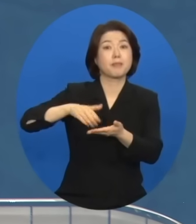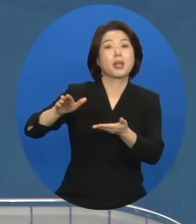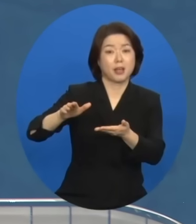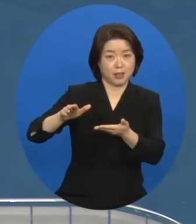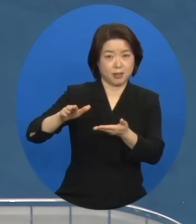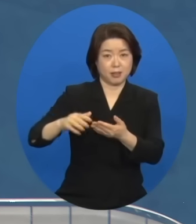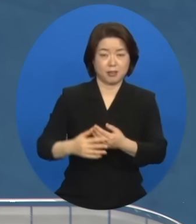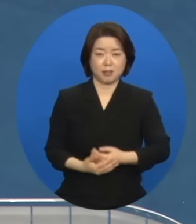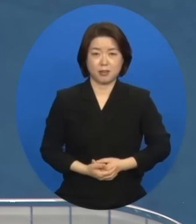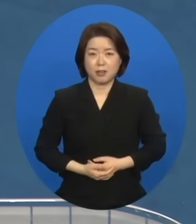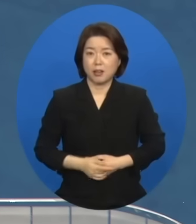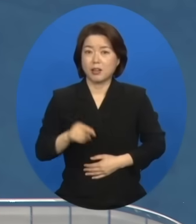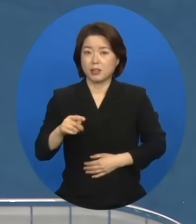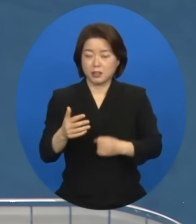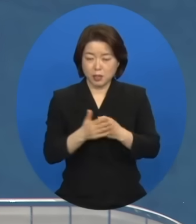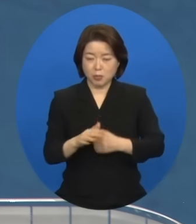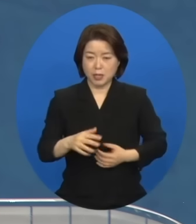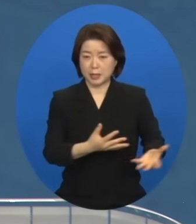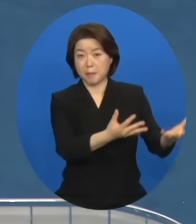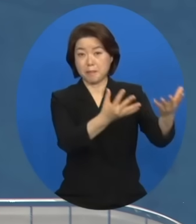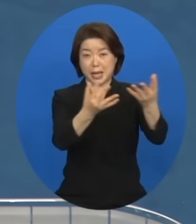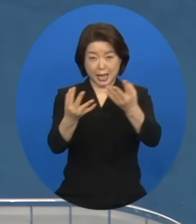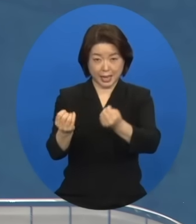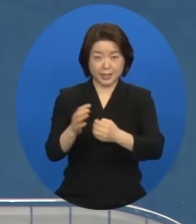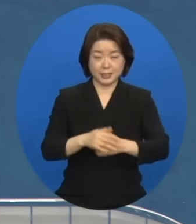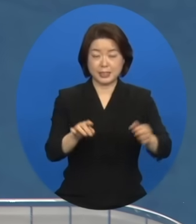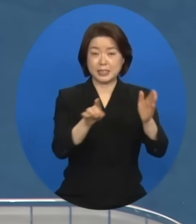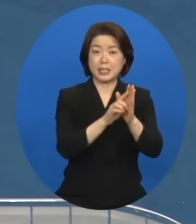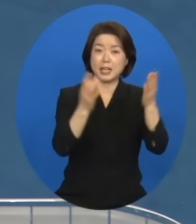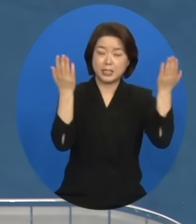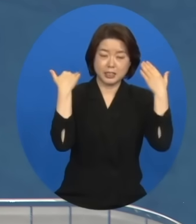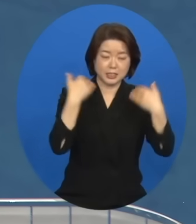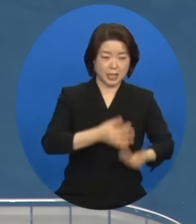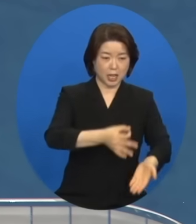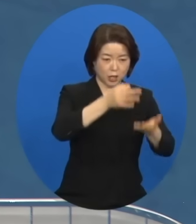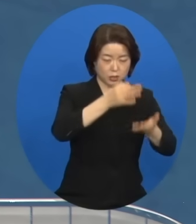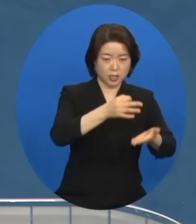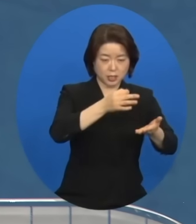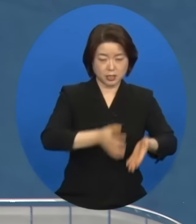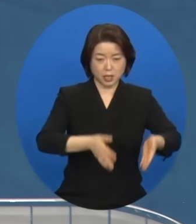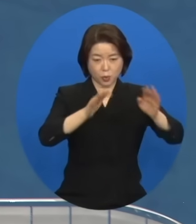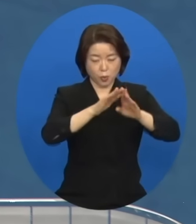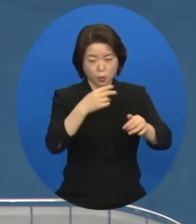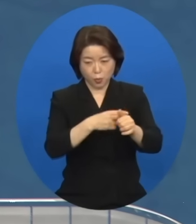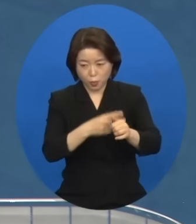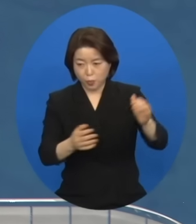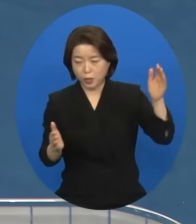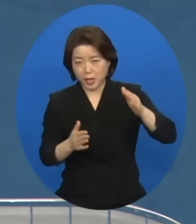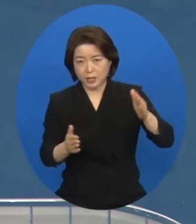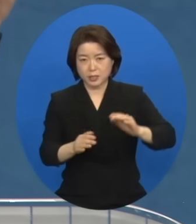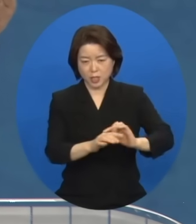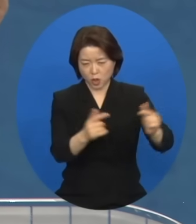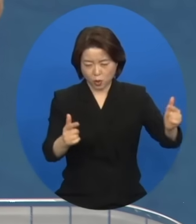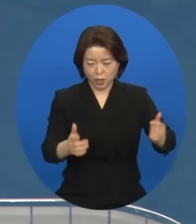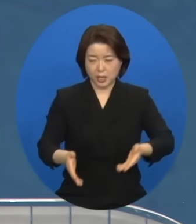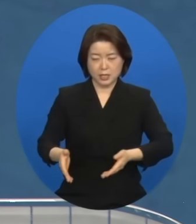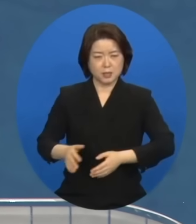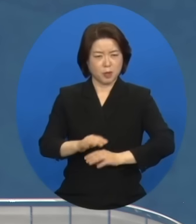됩니다. 그래서 그 많은 신학교의 자원들, 교수님들, 학생들,